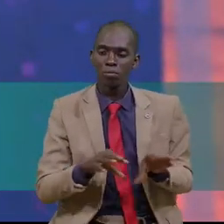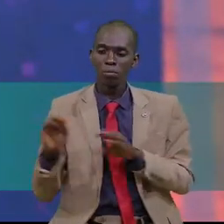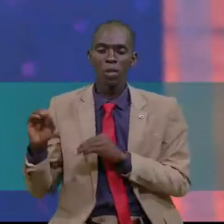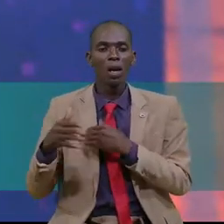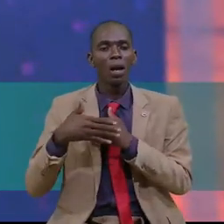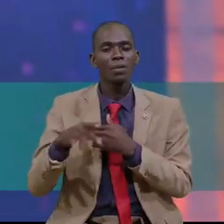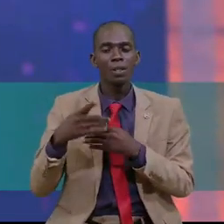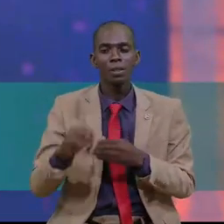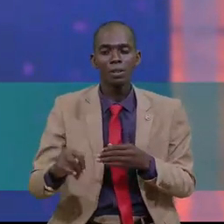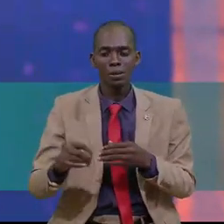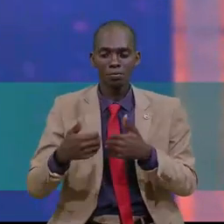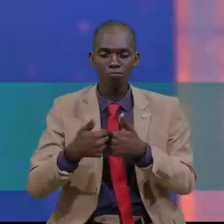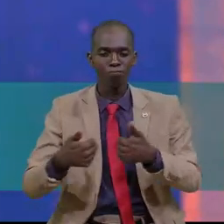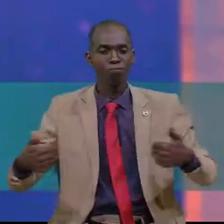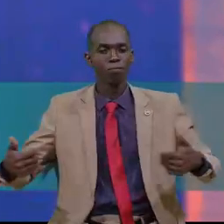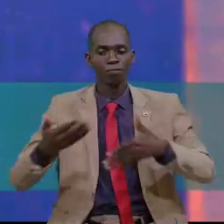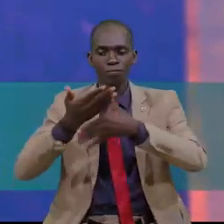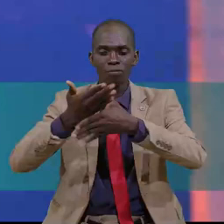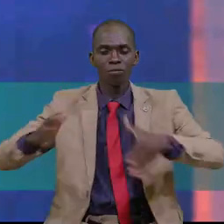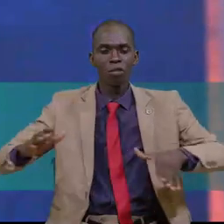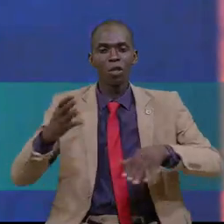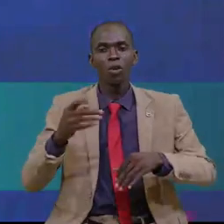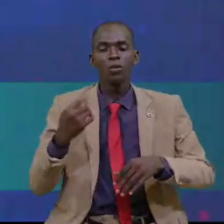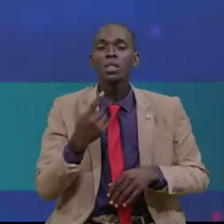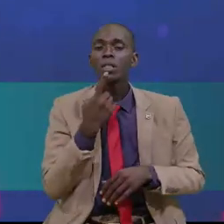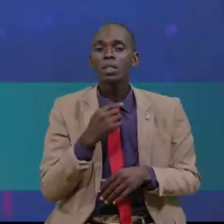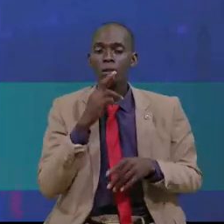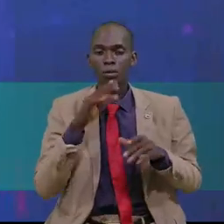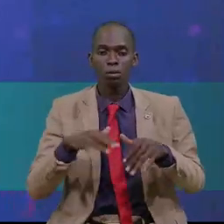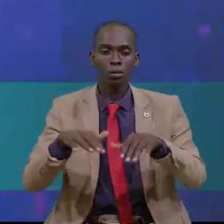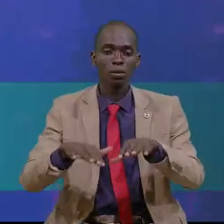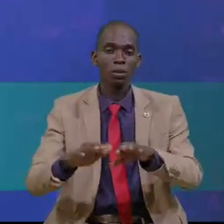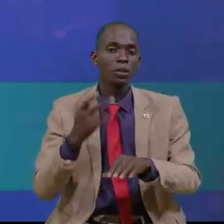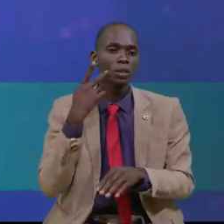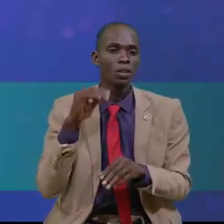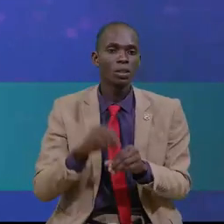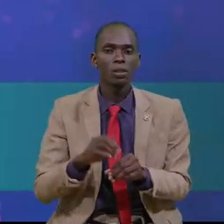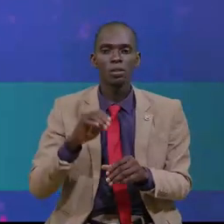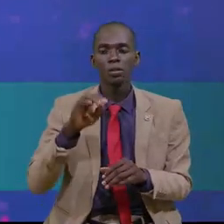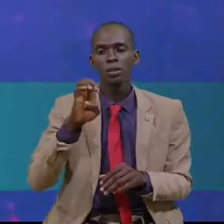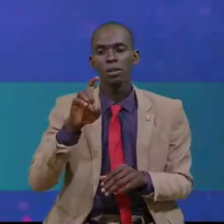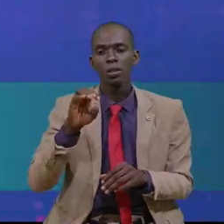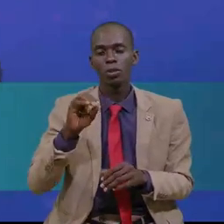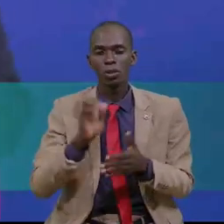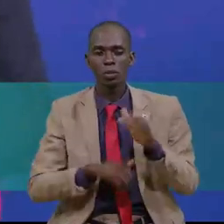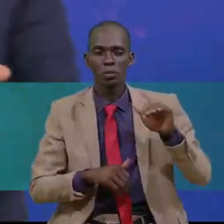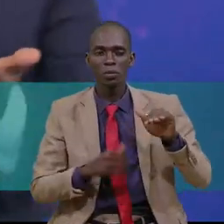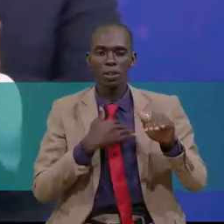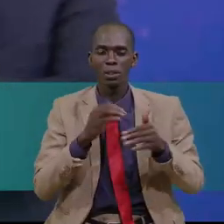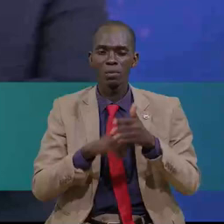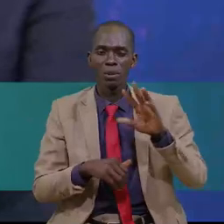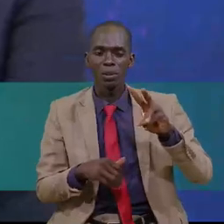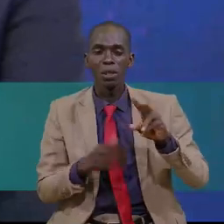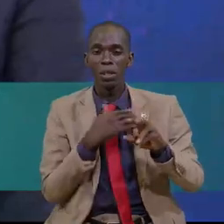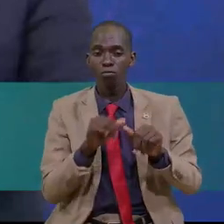après avoir lu. Et après avoir vu la mer Rouge dans